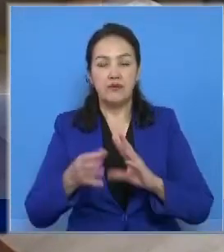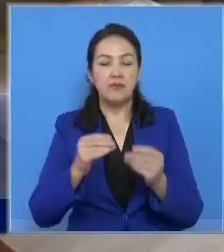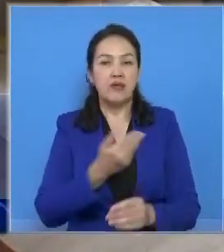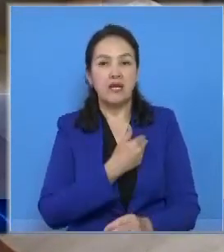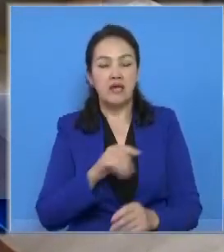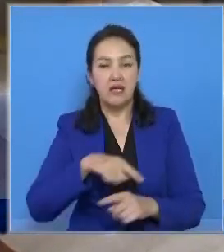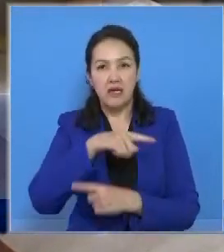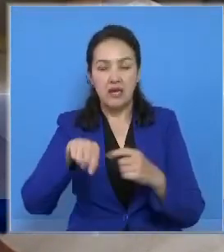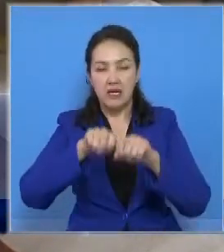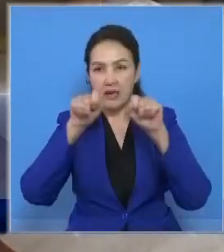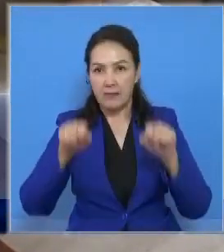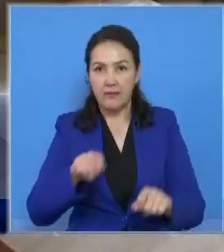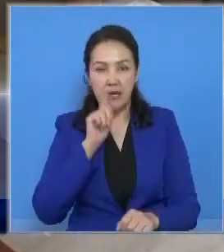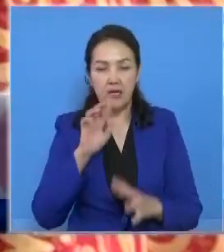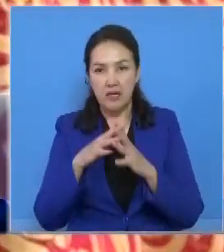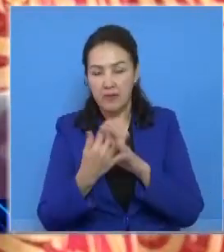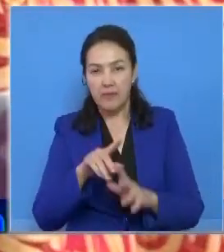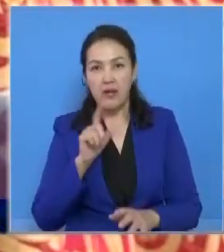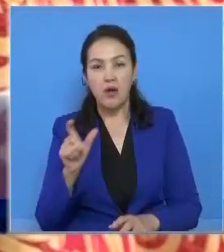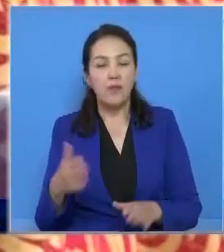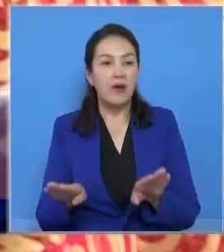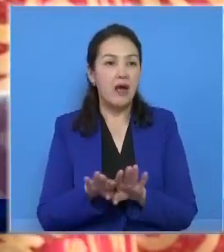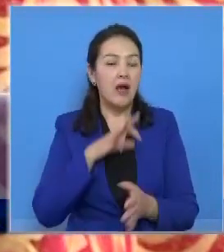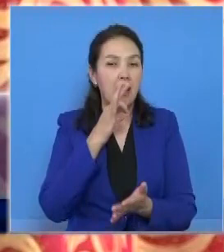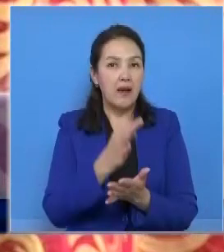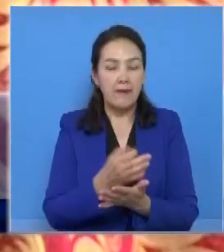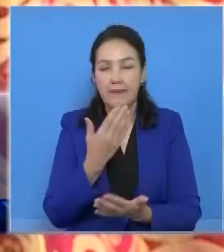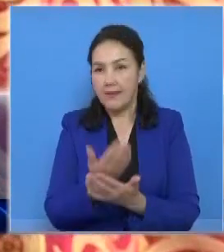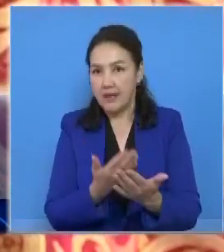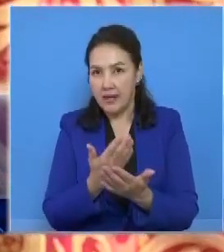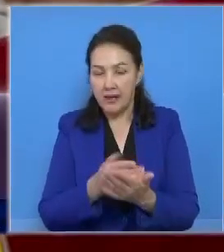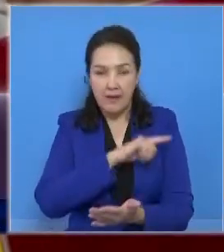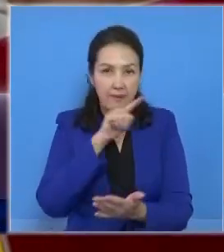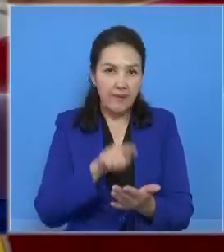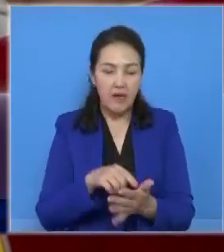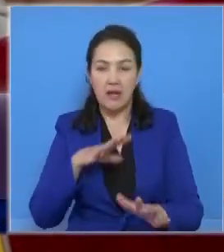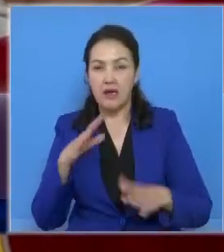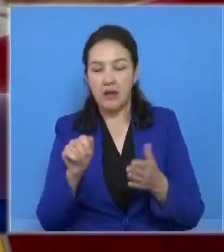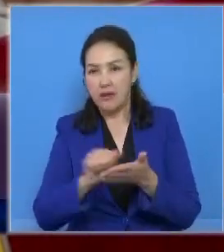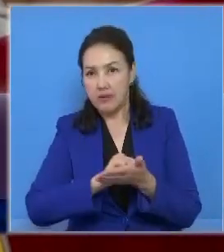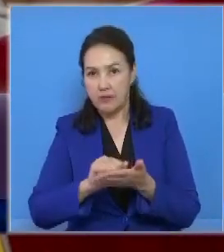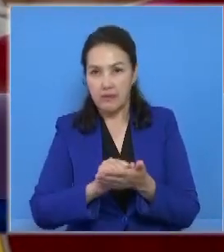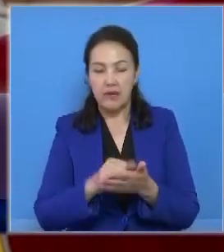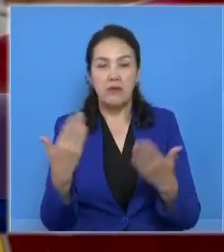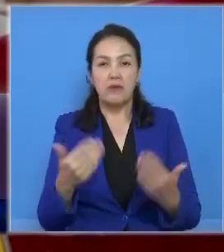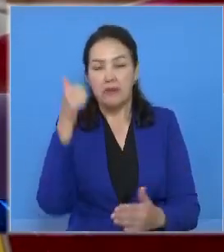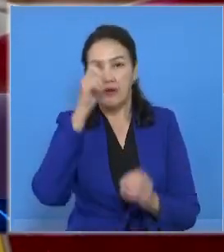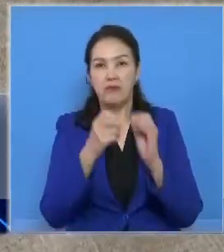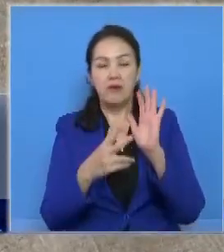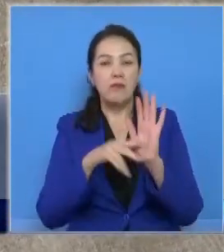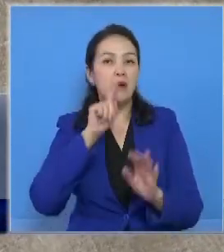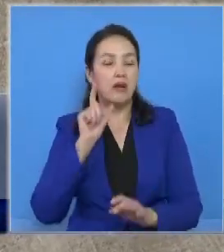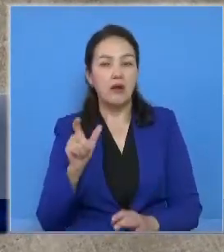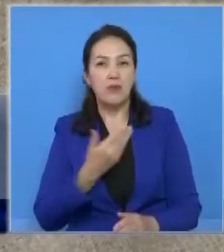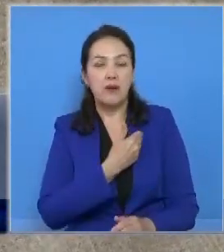желающих открыть бизнес на селе – молодые люди. Ответственные специалисты регулярно консультируют их по вопросам подготовки документов. В этом году 18 молодых